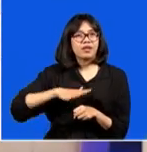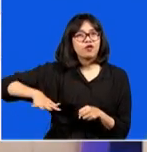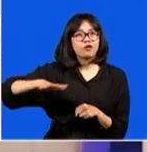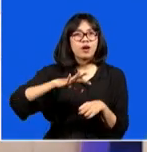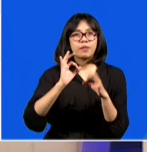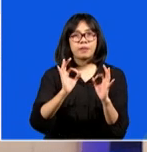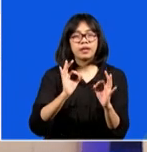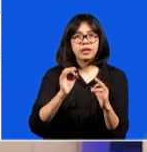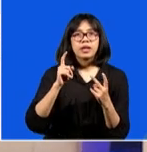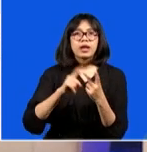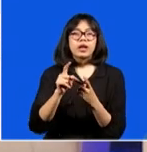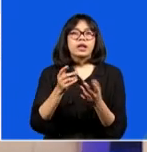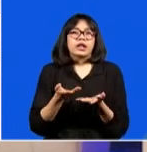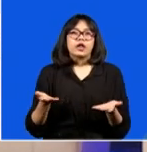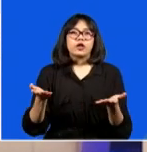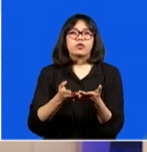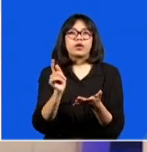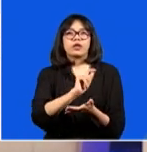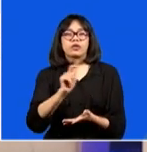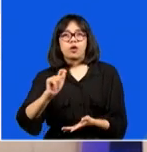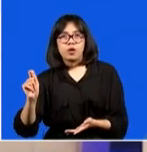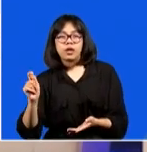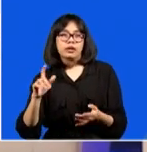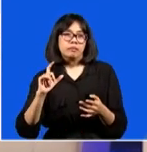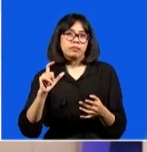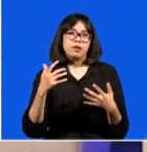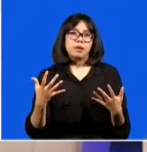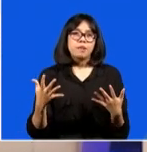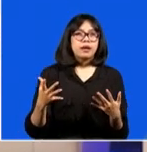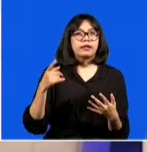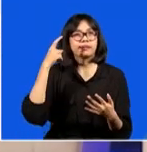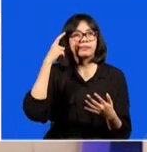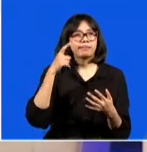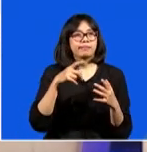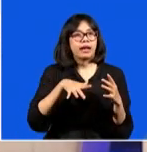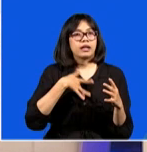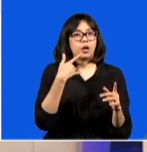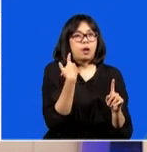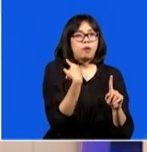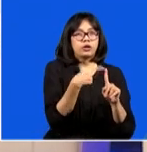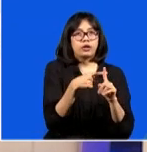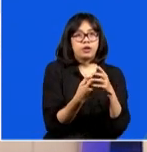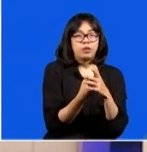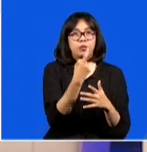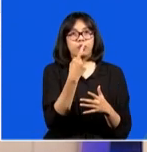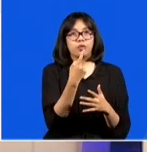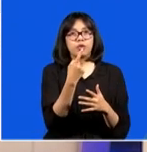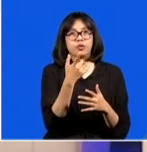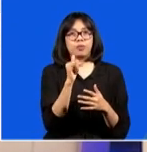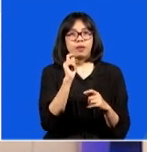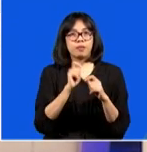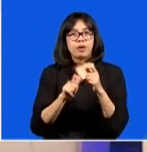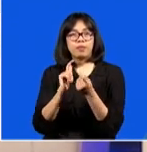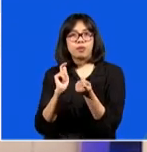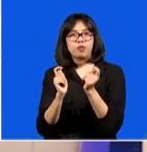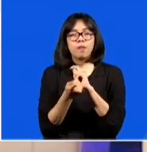lingkungan sekolah di mana tempat saya berada Bagaimana hal-hal positif ini bisa bisa ada sebuah perubahan yang